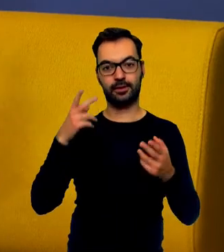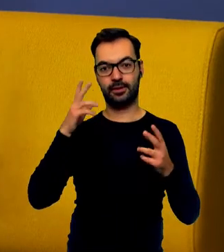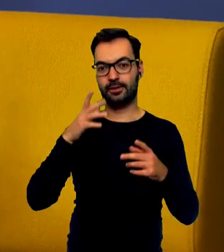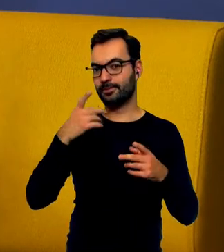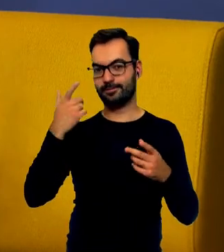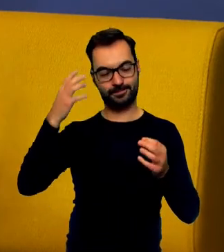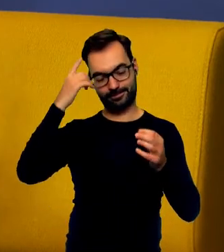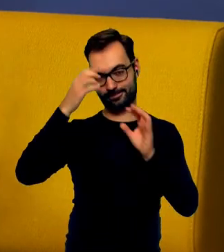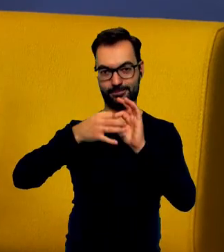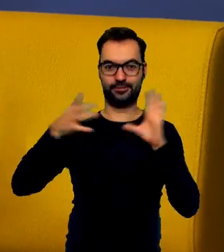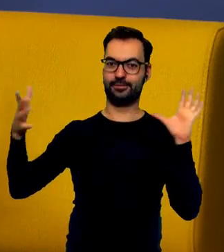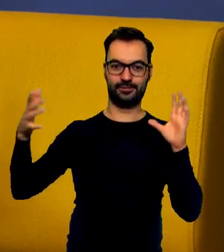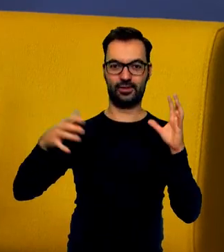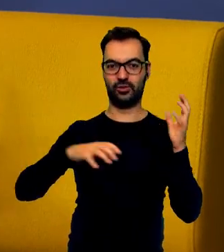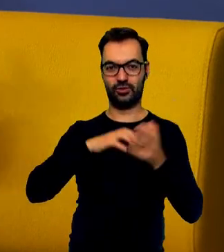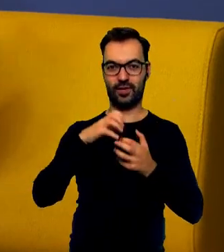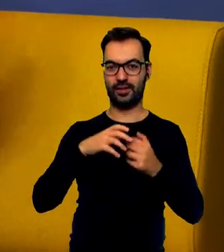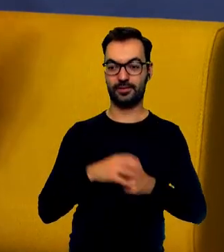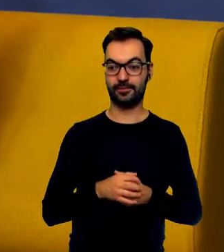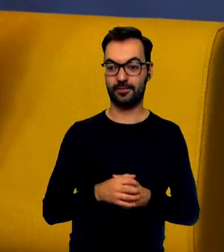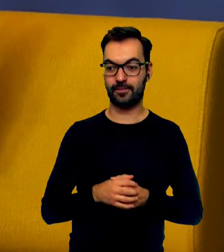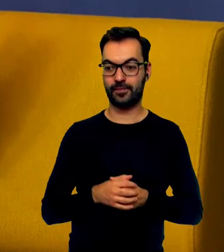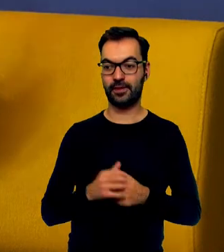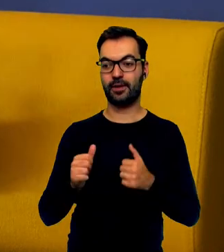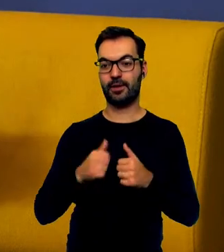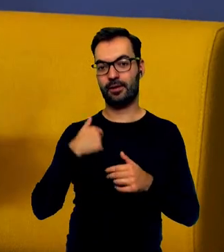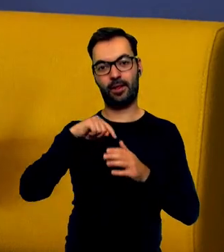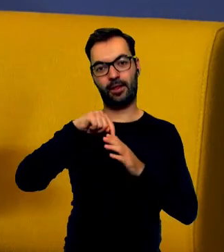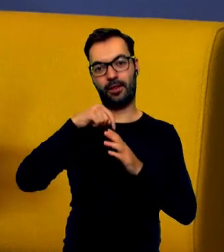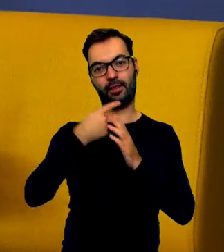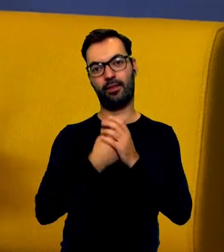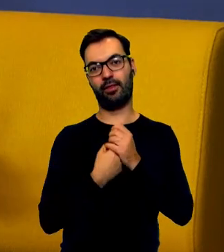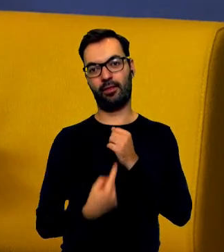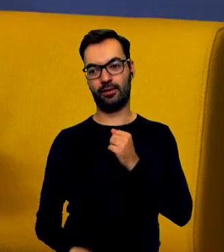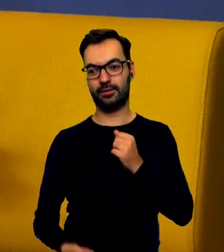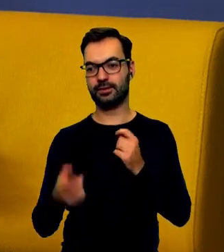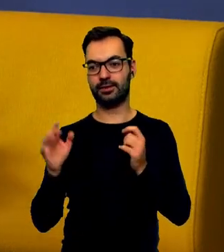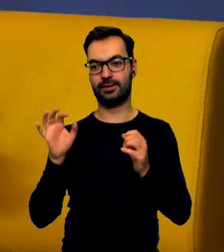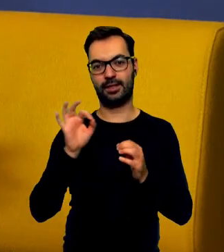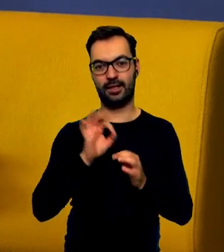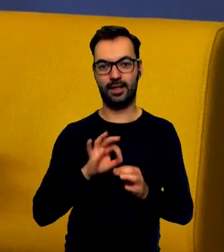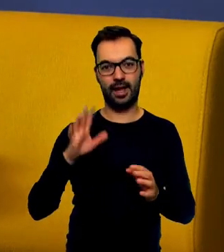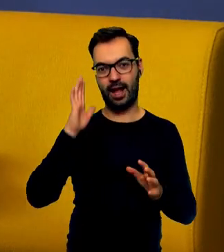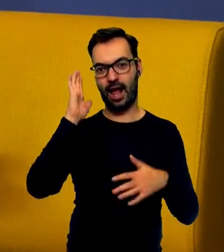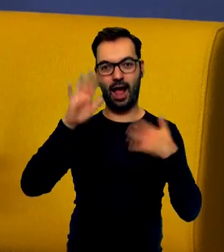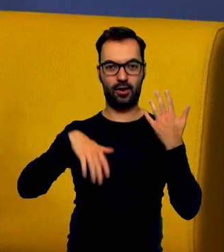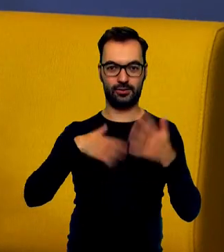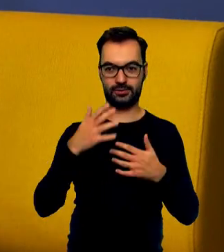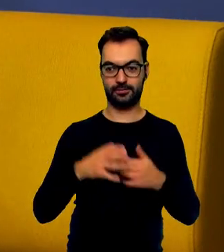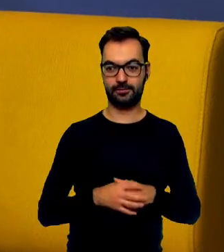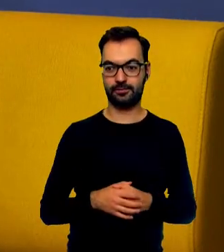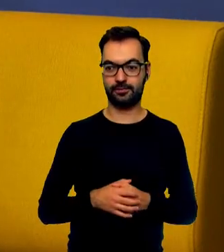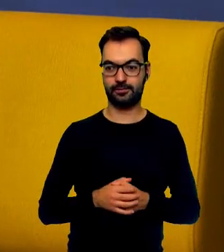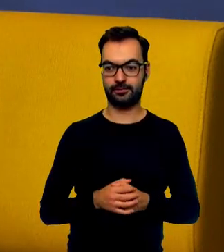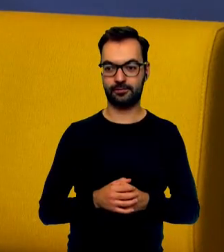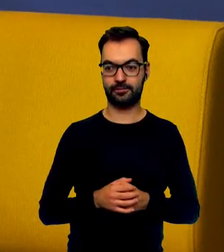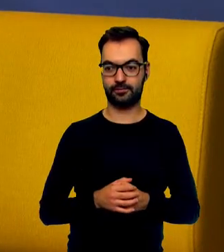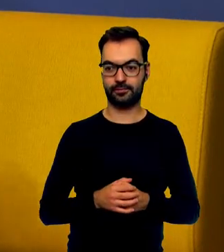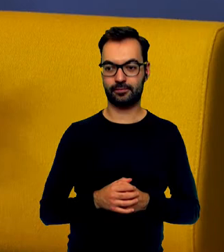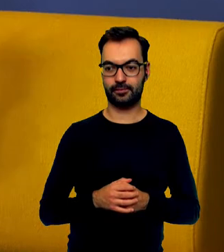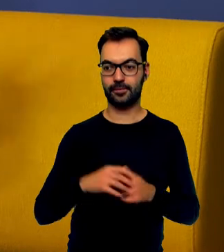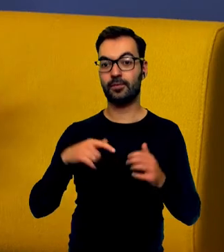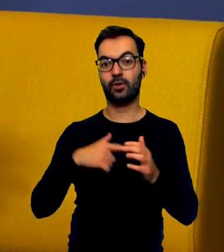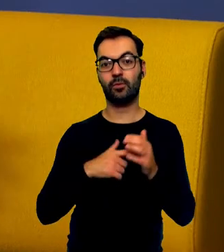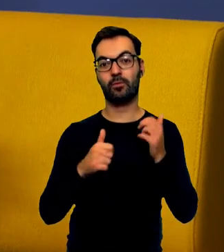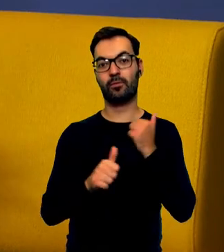pewnemu odrealnieniu w tym świecie i pogrążamy się właśnie w jakimś takim specyficznym amoku. I